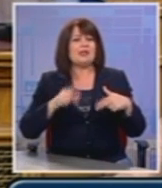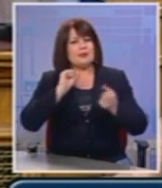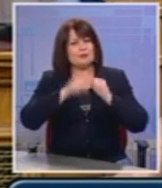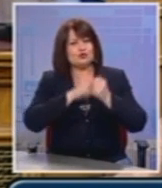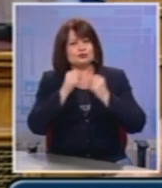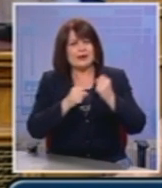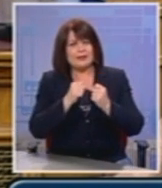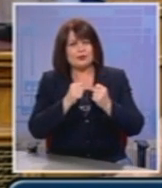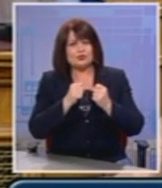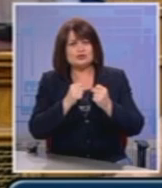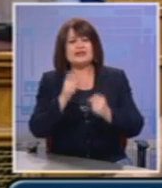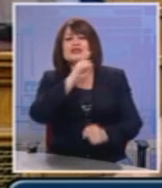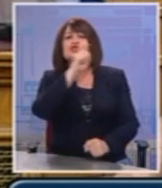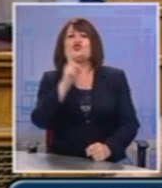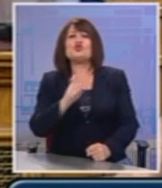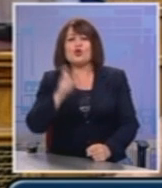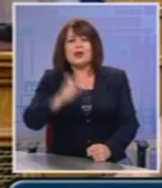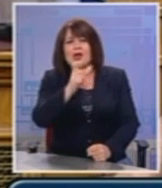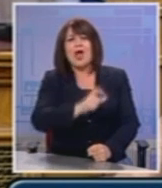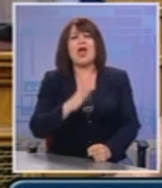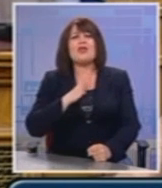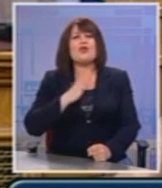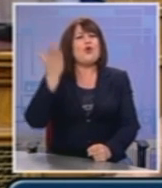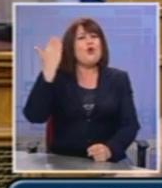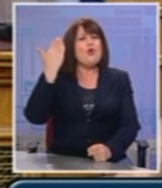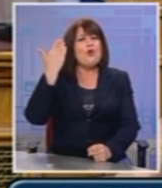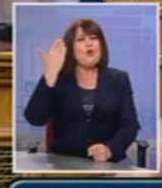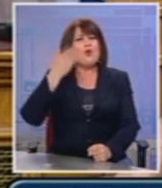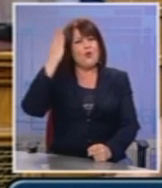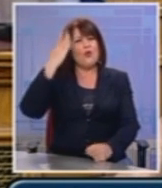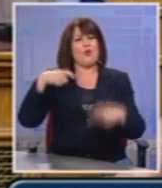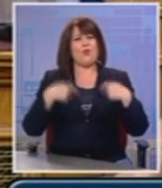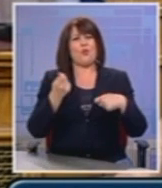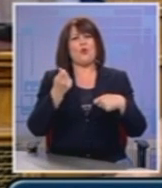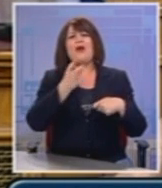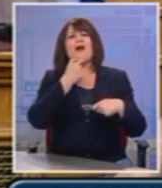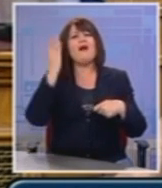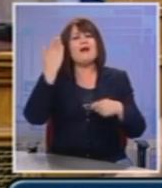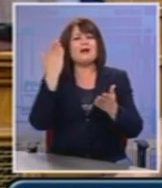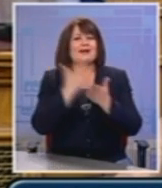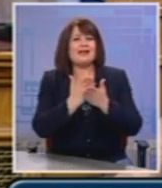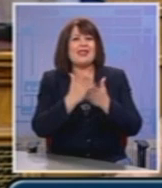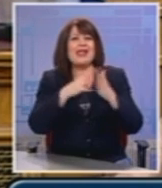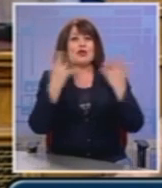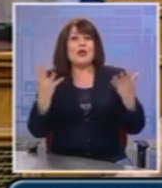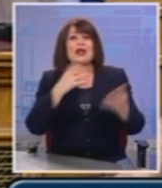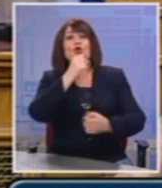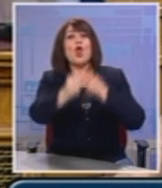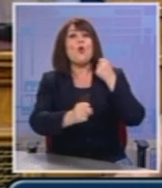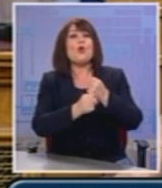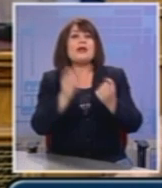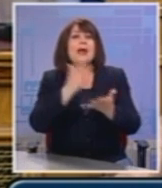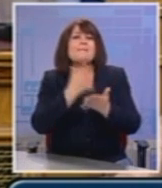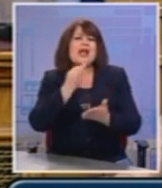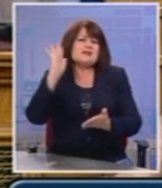επαναφέρει τη ζωή των ανθρώπων στην εποχή του άγριου καπιταλισμού της βρεταννίας των μέσον του 19ου αιώνα